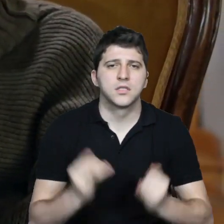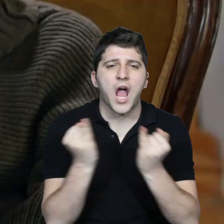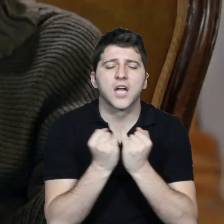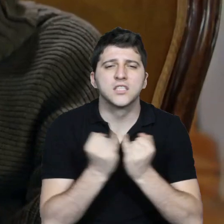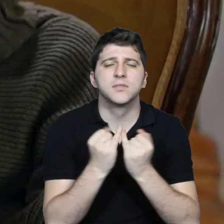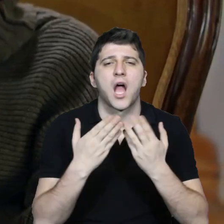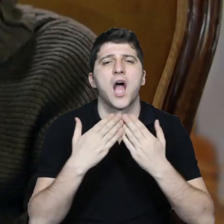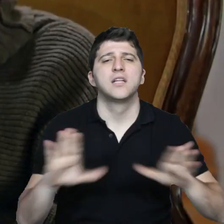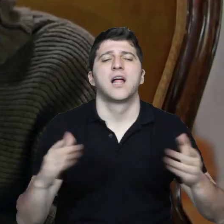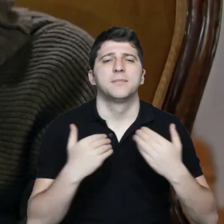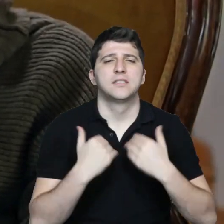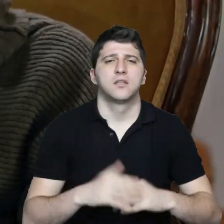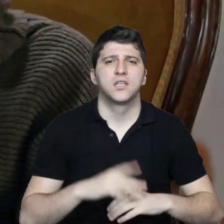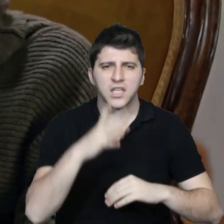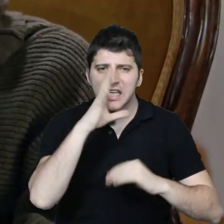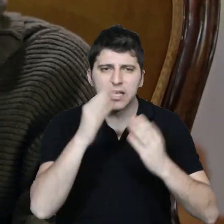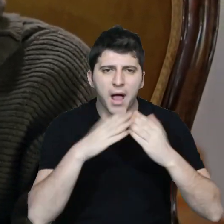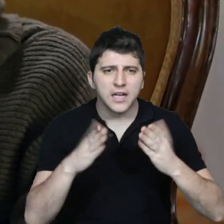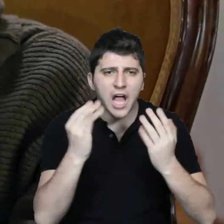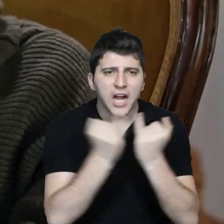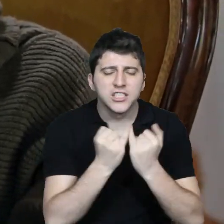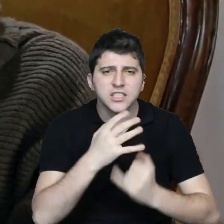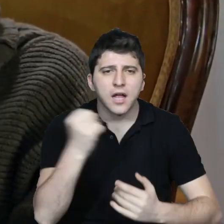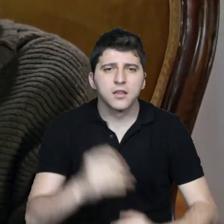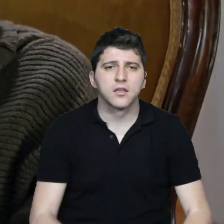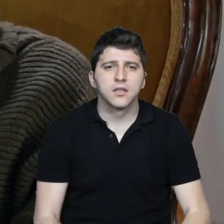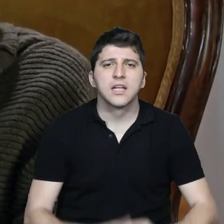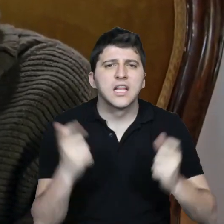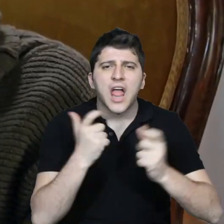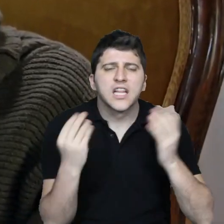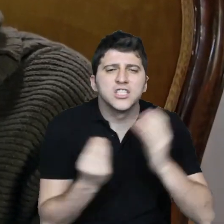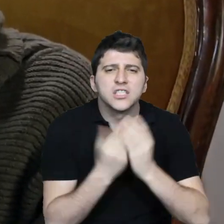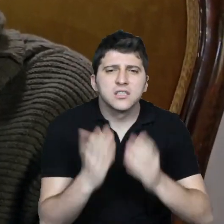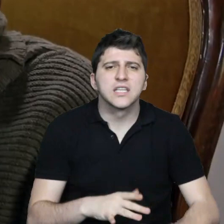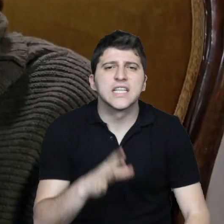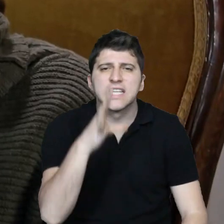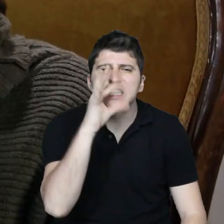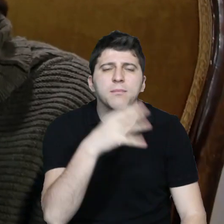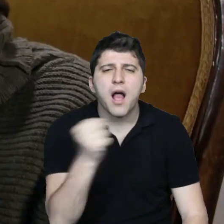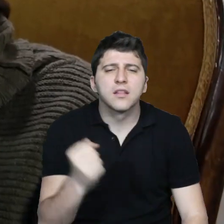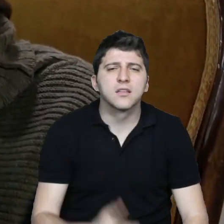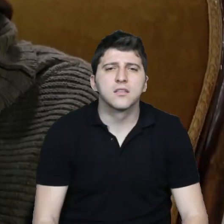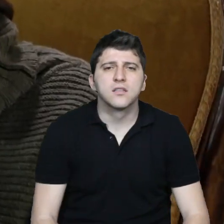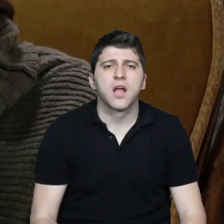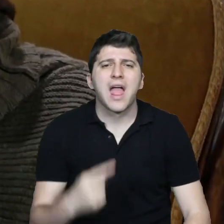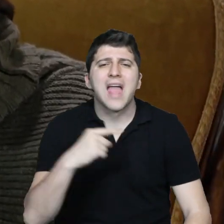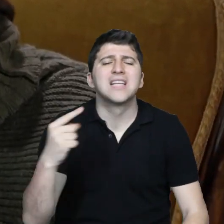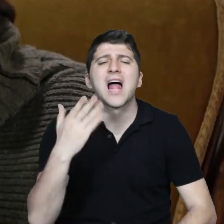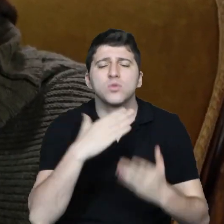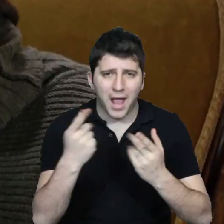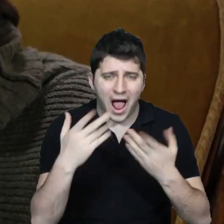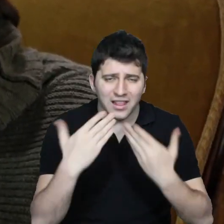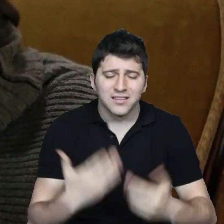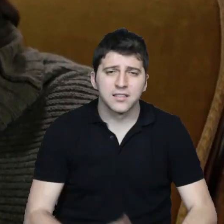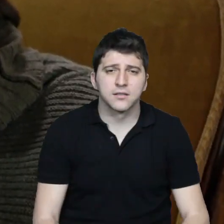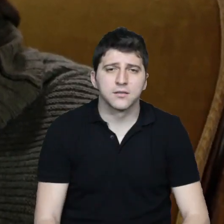Kardeşimizi ayırdılar bizden. Kız kim ayırdı sizi kardeşinizden? Nereden çıktı daha? Kim aldı? Eksik anlatıyorsun Gökçe, bir